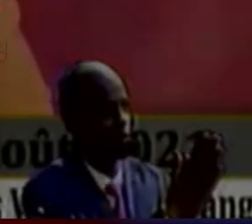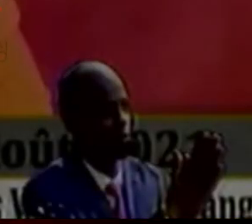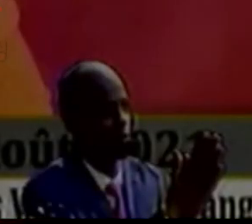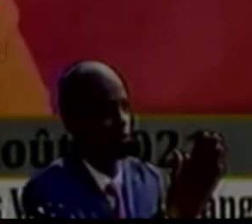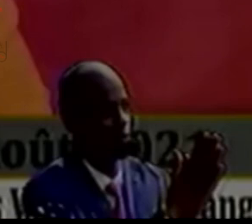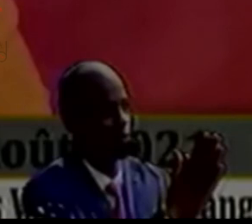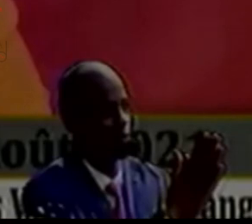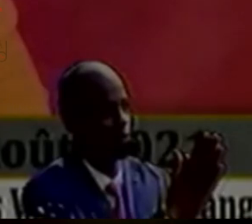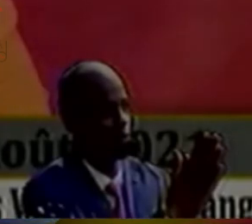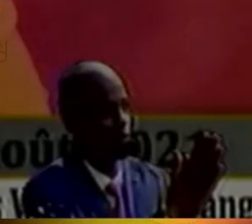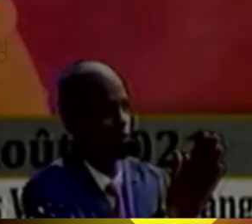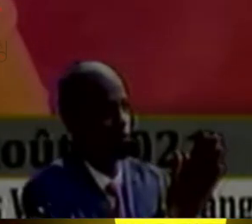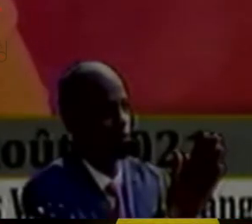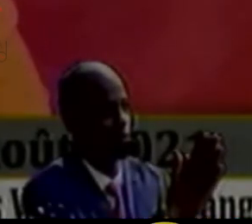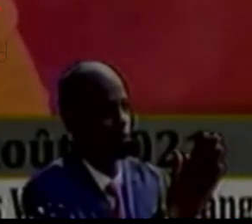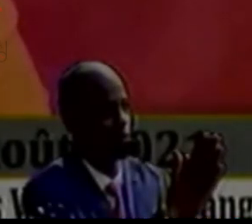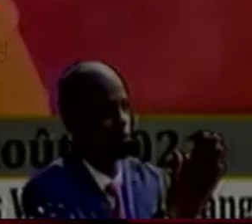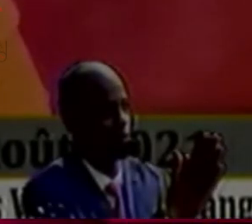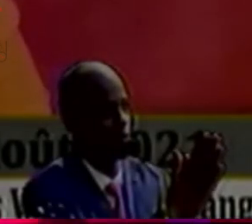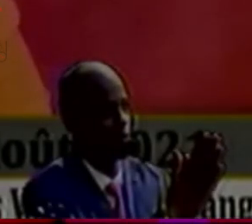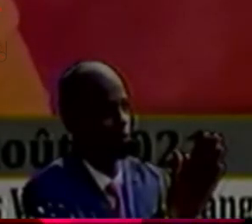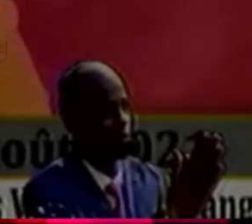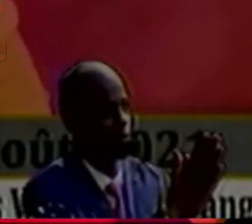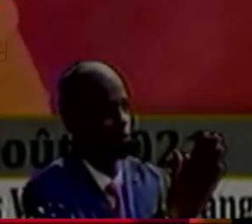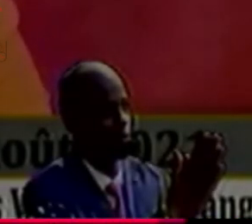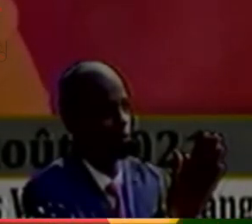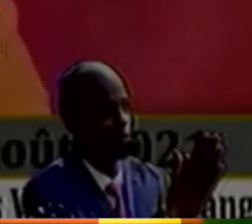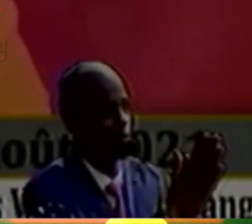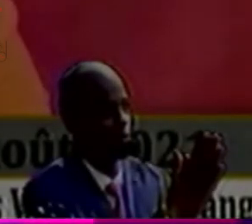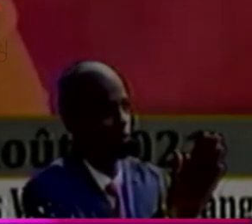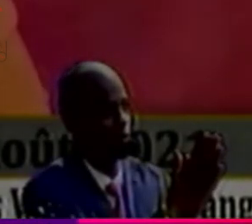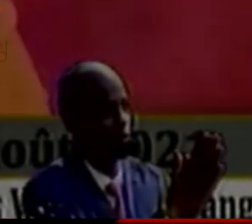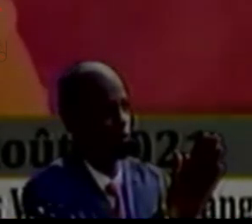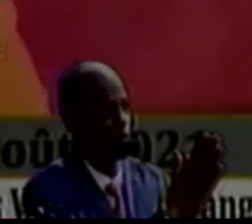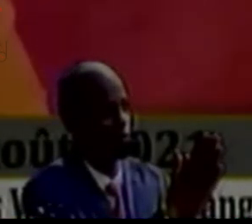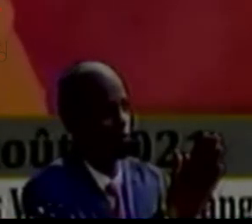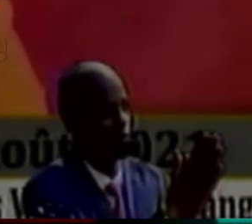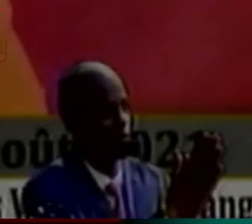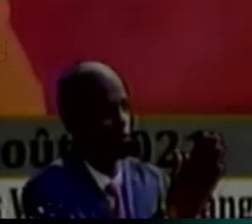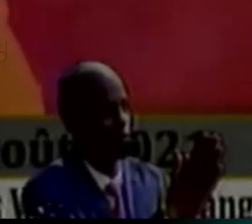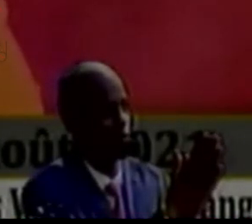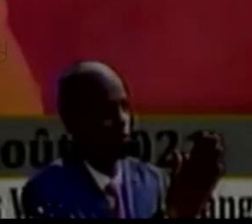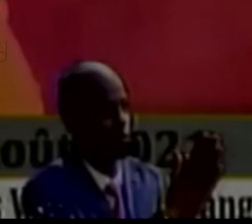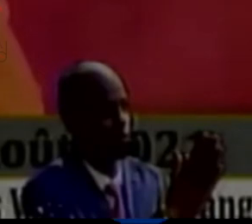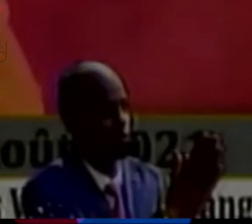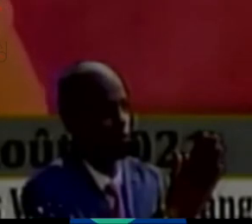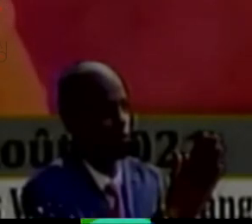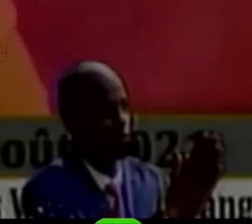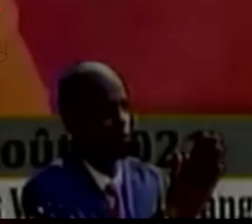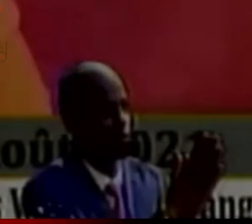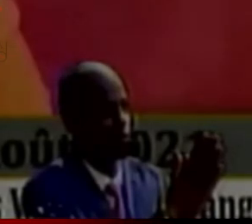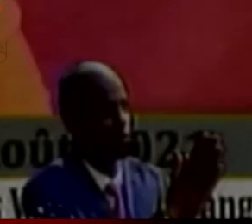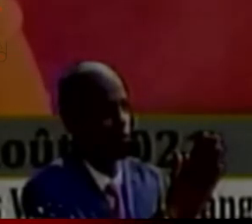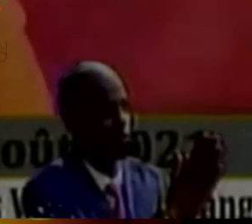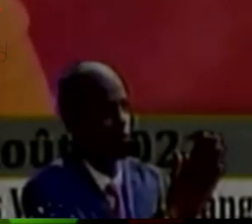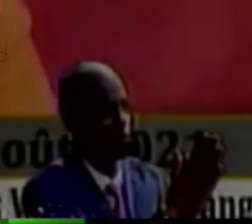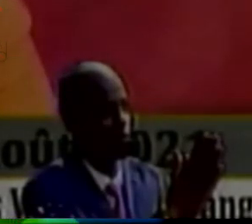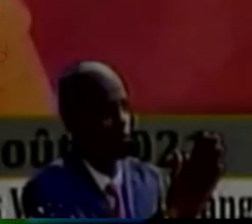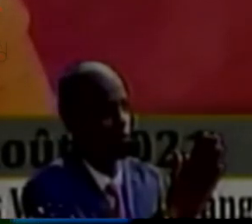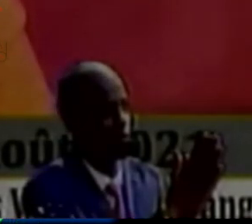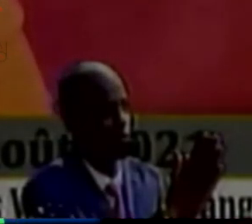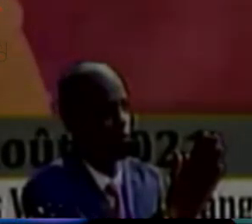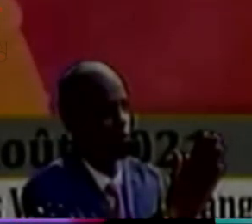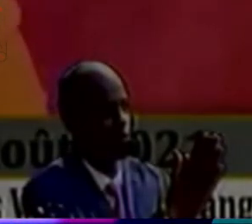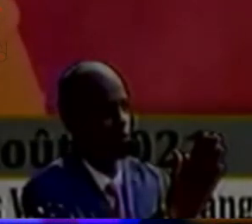association dans la diaspora veut porter bourrade par la population dans le grand sud là, gagné une liste besoin gouvernement